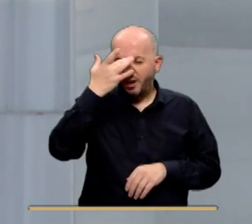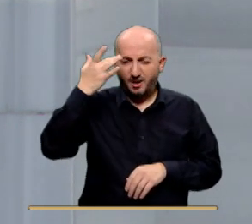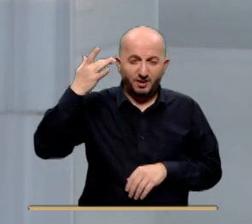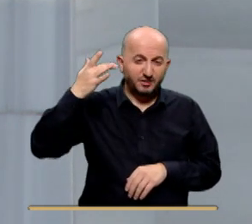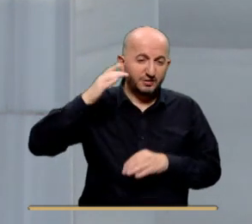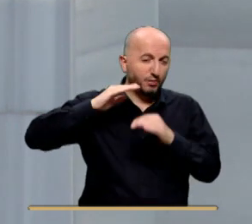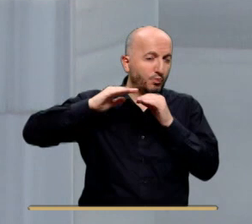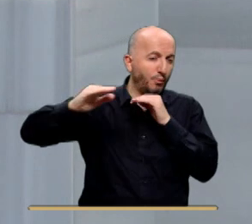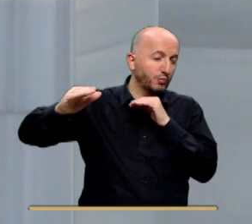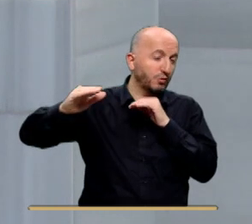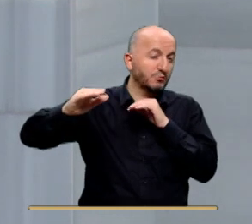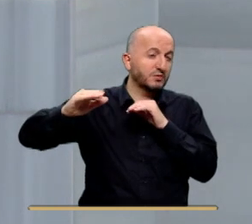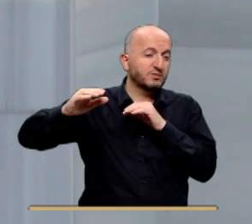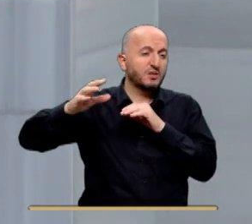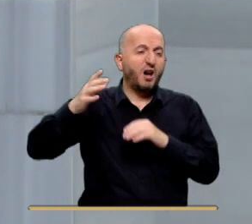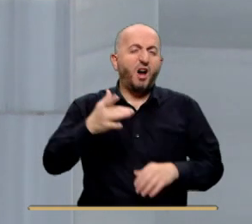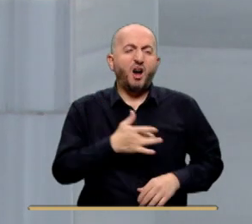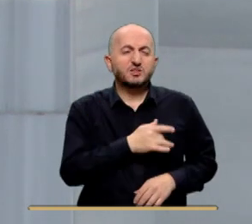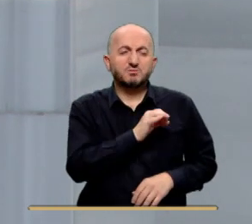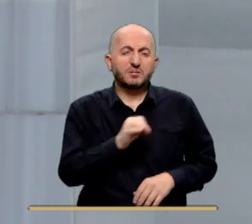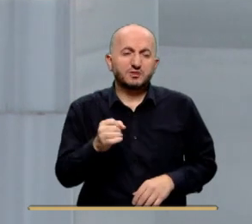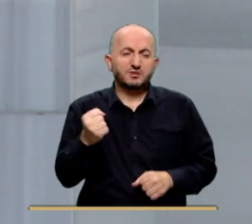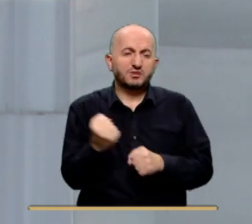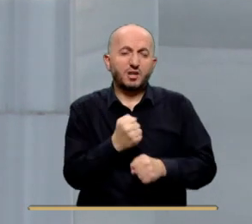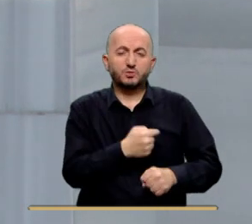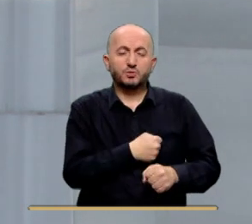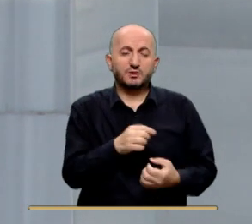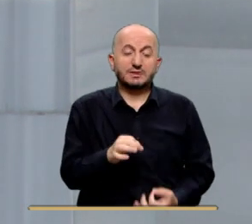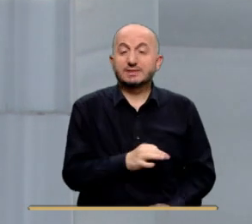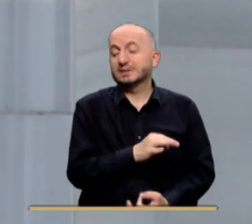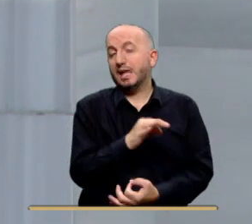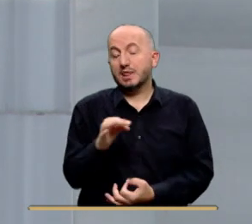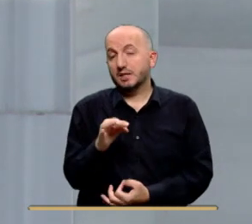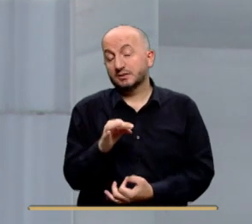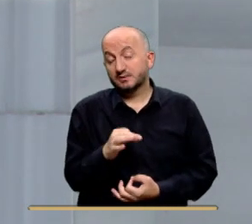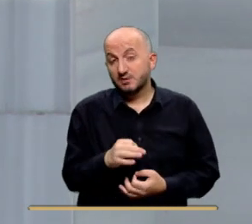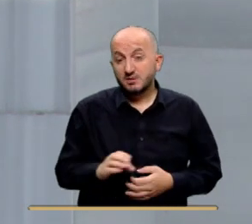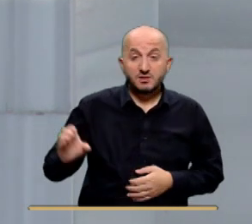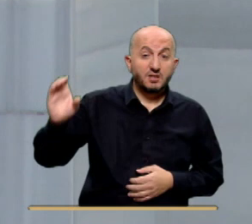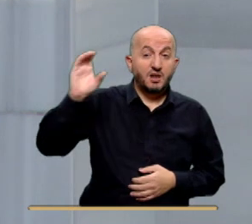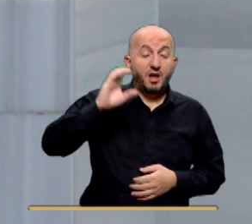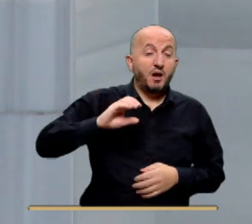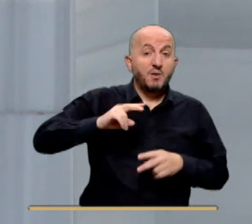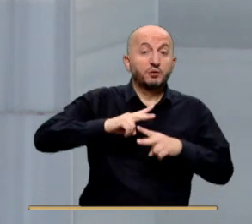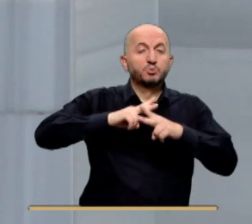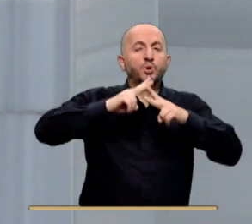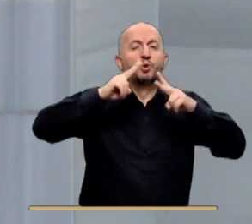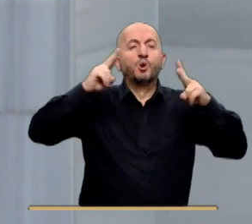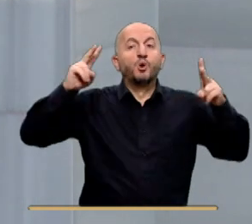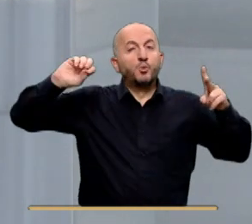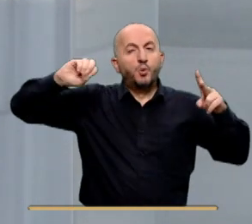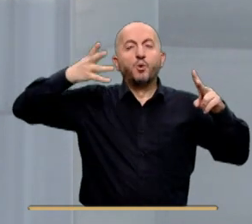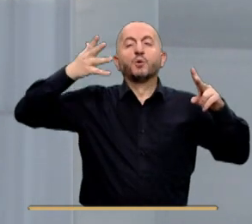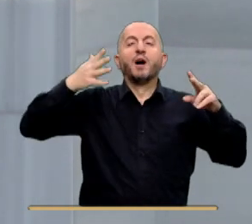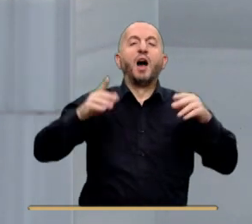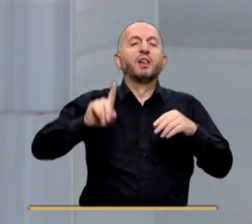cahiliye toplumunun acımasız, katı yürekli insanlarını İslam'ın nuruyla,